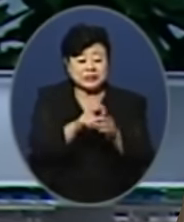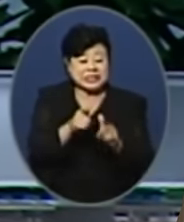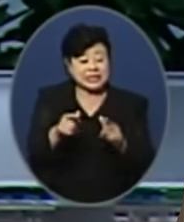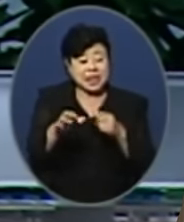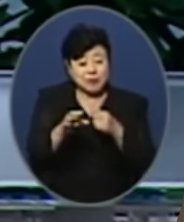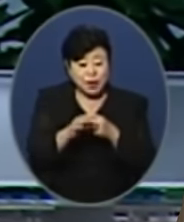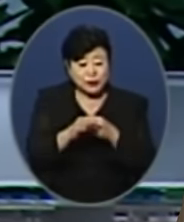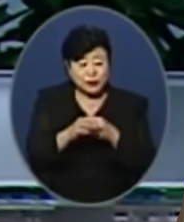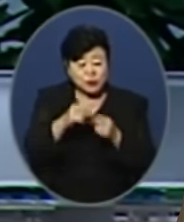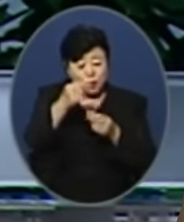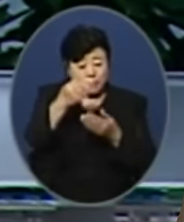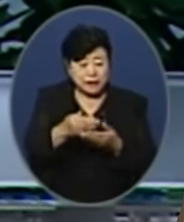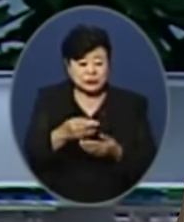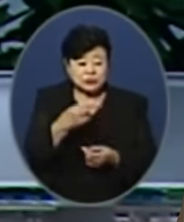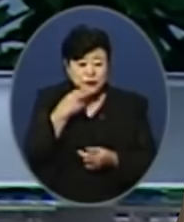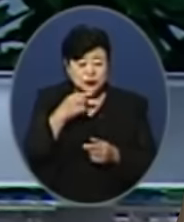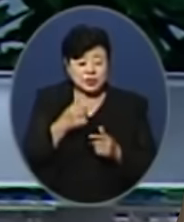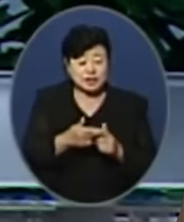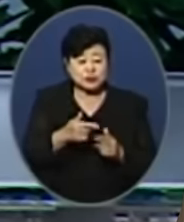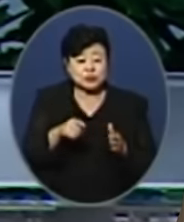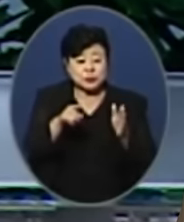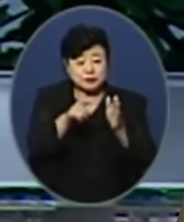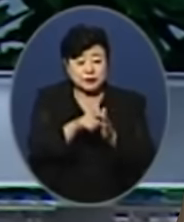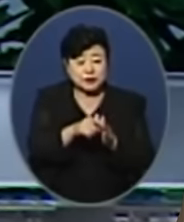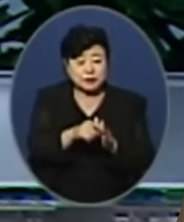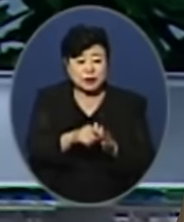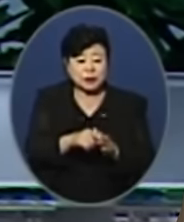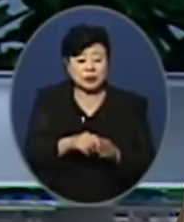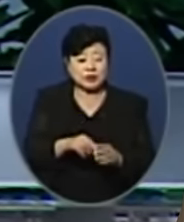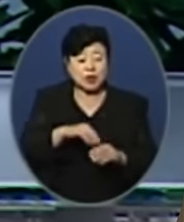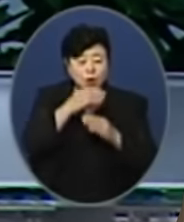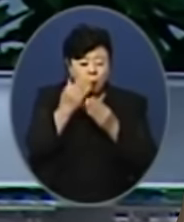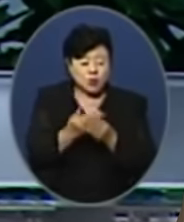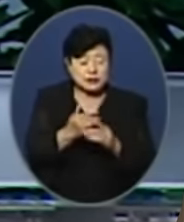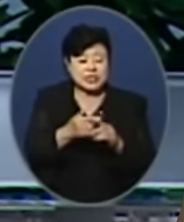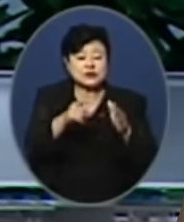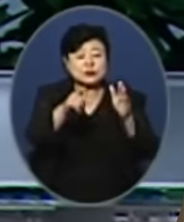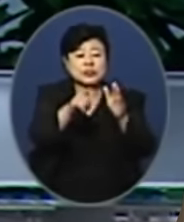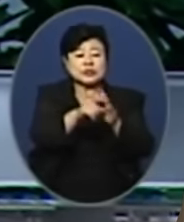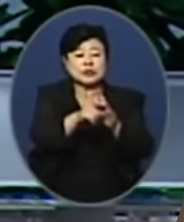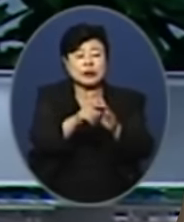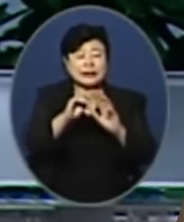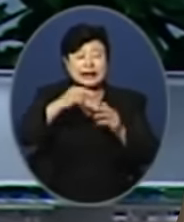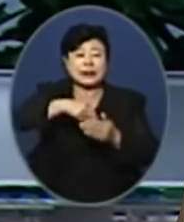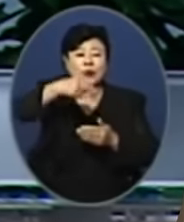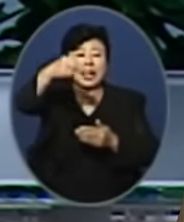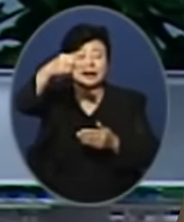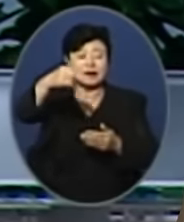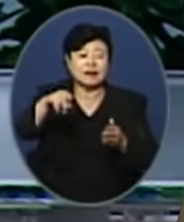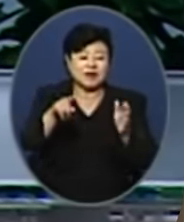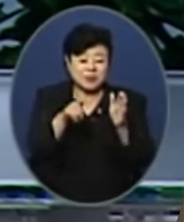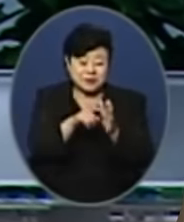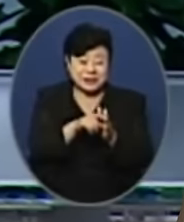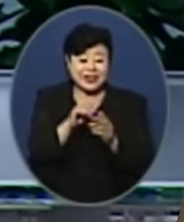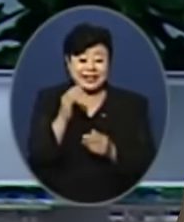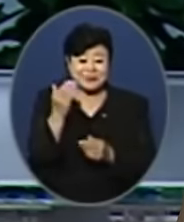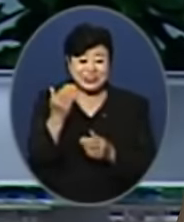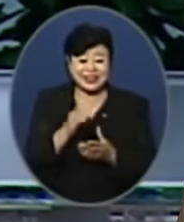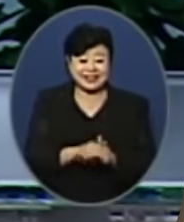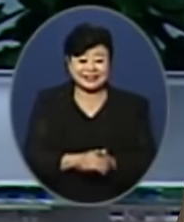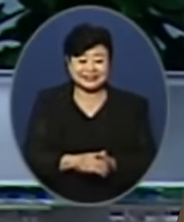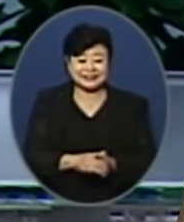않으면 구원받을 수 없고 예수를 믿으면 전적으로 예수님 덕분으로 천국 가는 것을 우리는 믿어야 되는